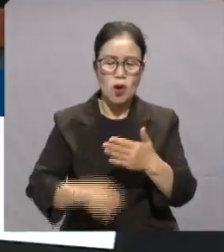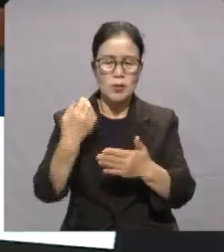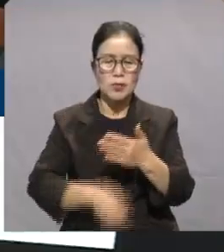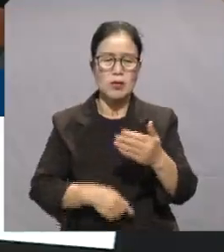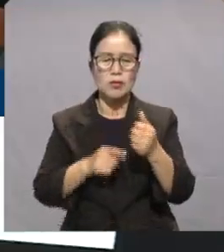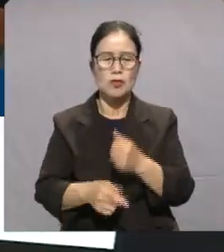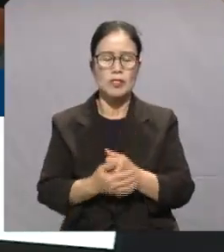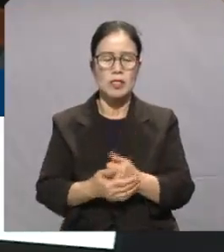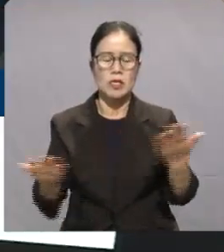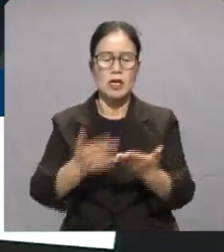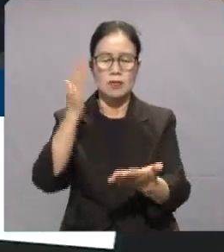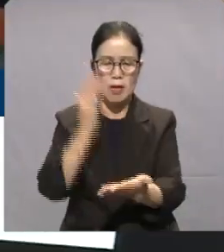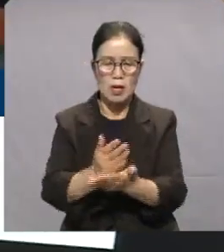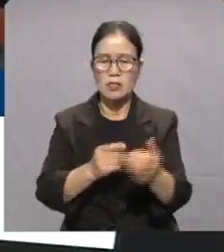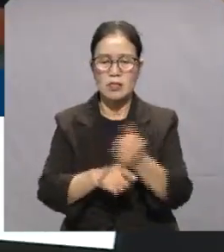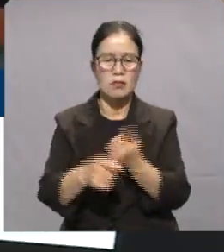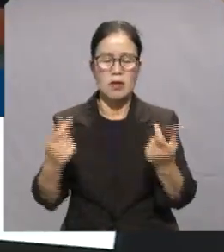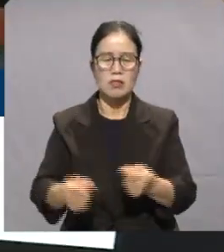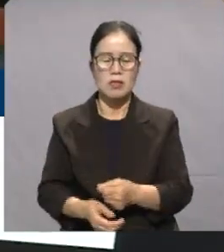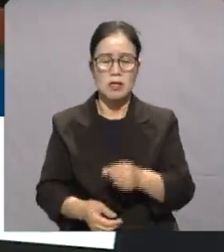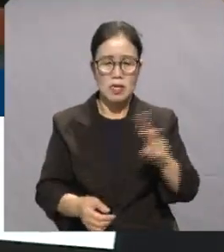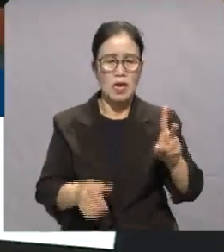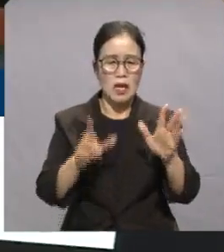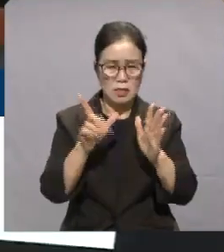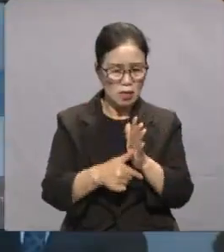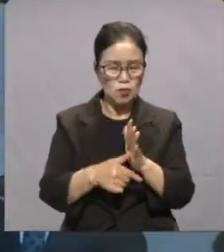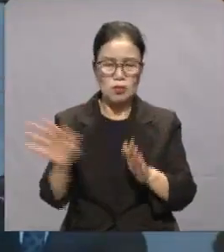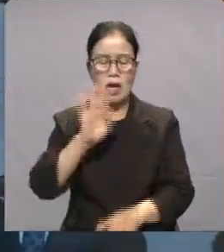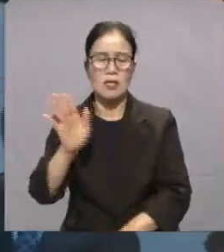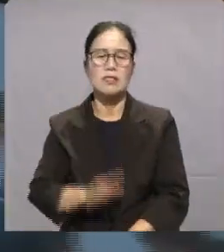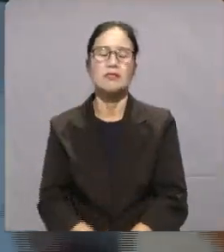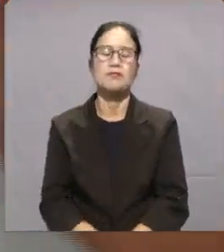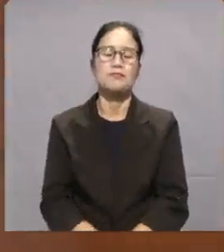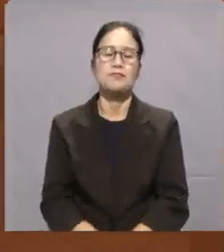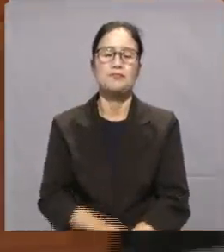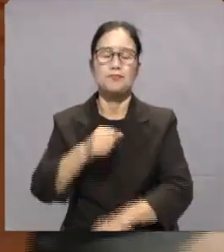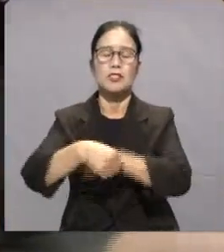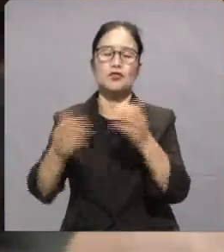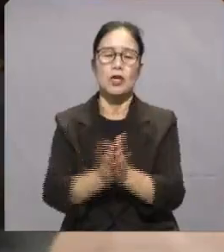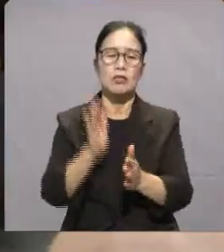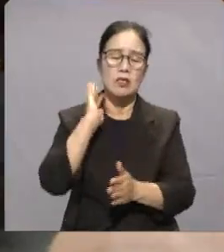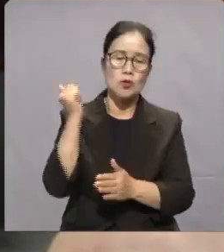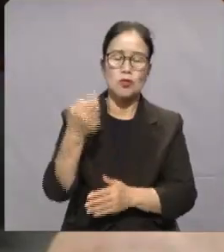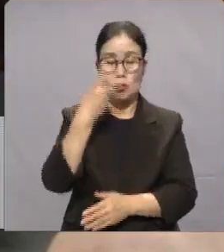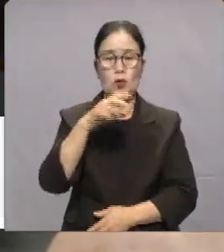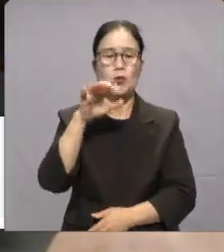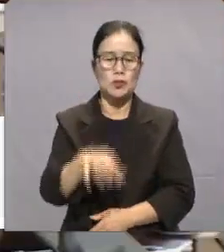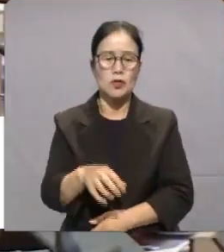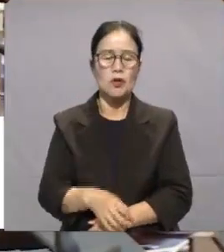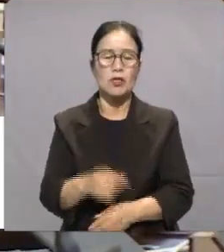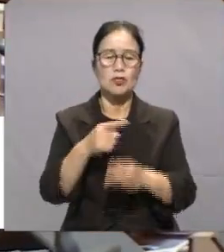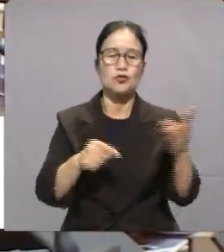하는 것은 이건 일하지 말라는 거나 맞죠. 야당 때도 이렇게는 안 했습니다. 더불어민주당은 대통령 경호처가